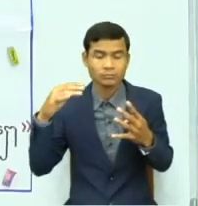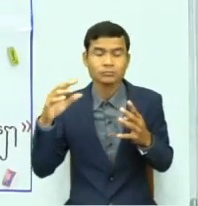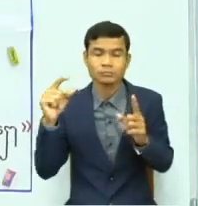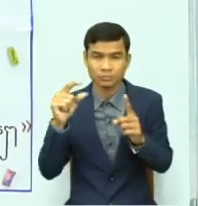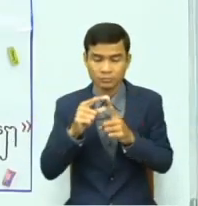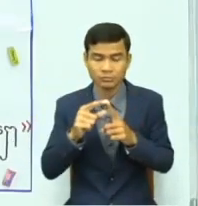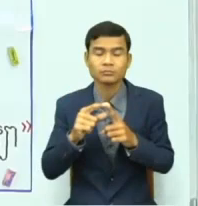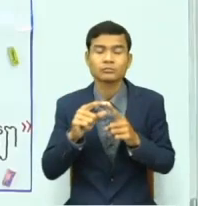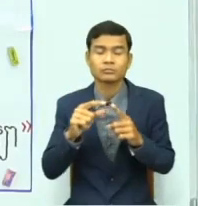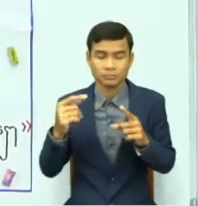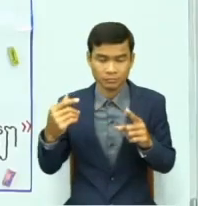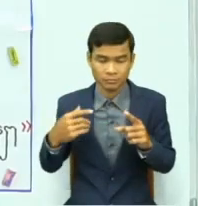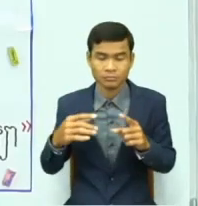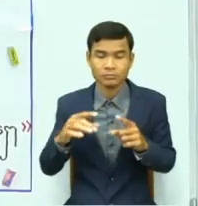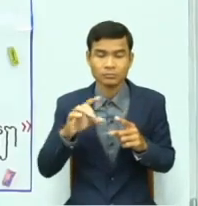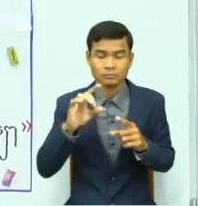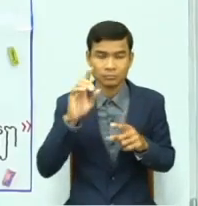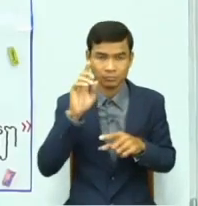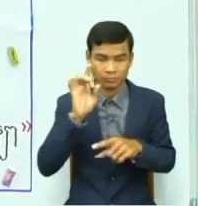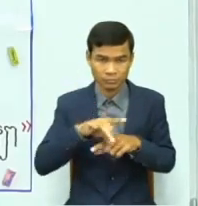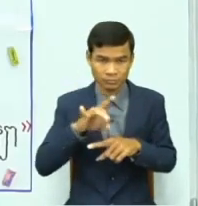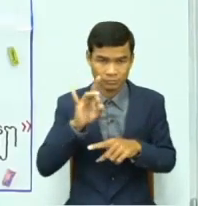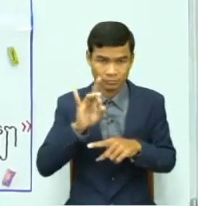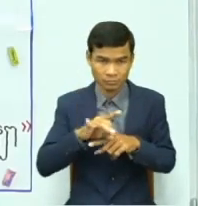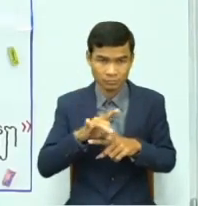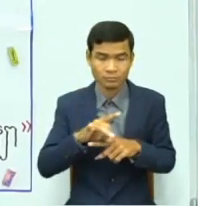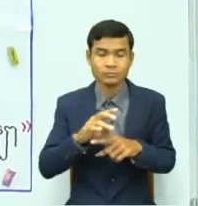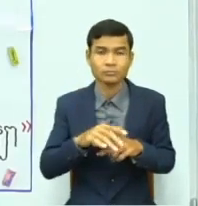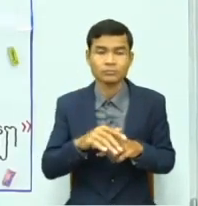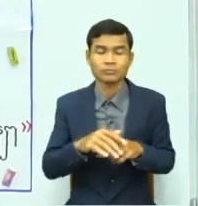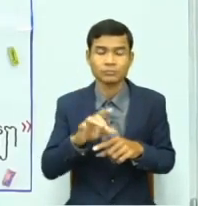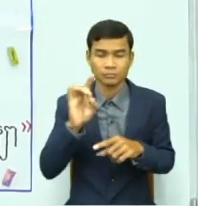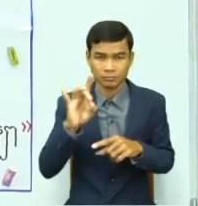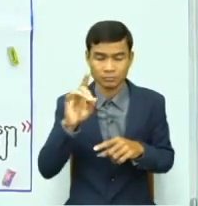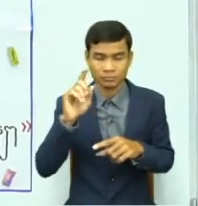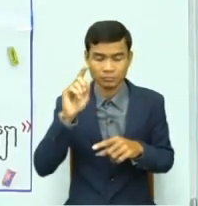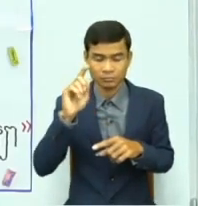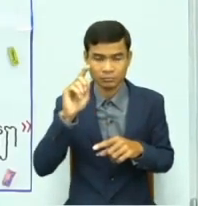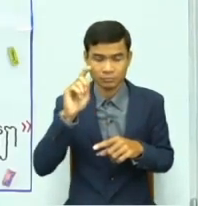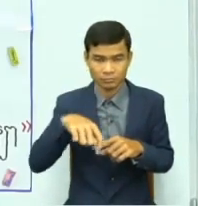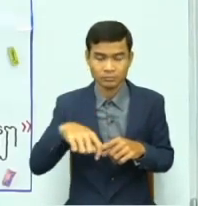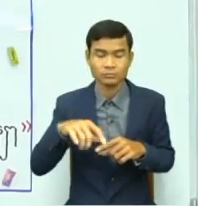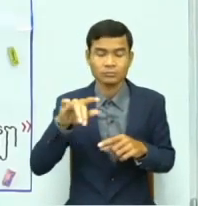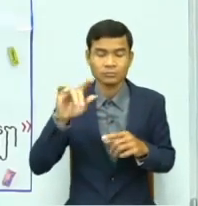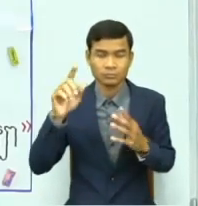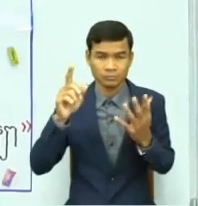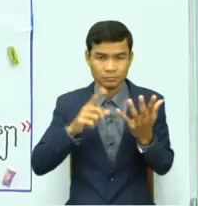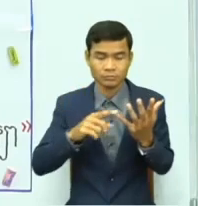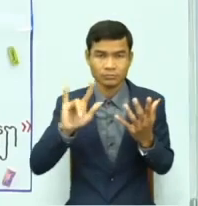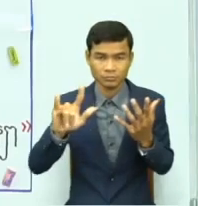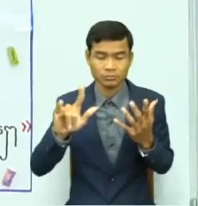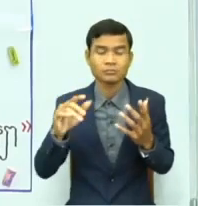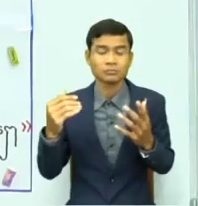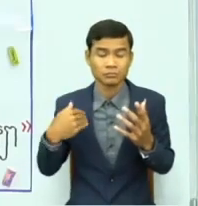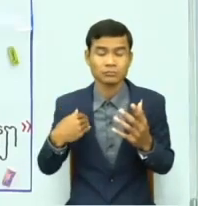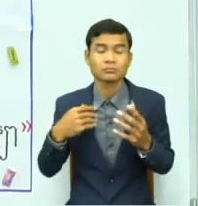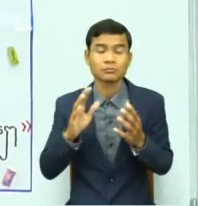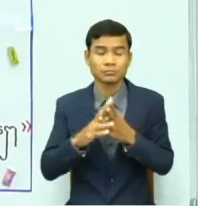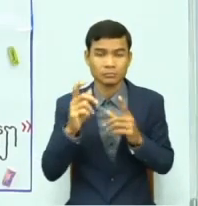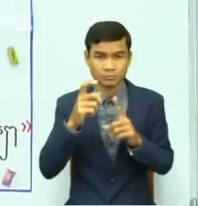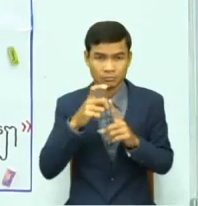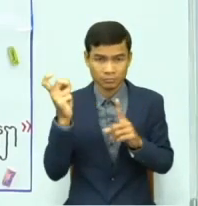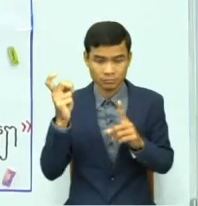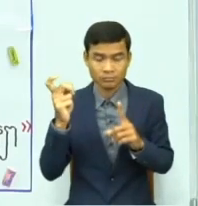chả lấy con mưu priệp chả con mưu priệp nên là con á bơ chừng rớ đã sạ y nâng bó thạ viê chì thạ bịa chì con là